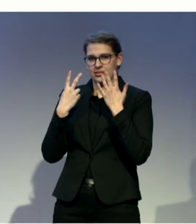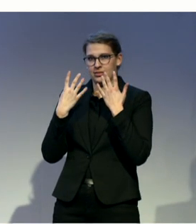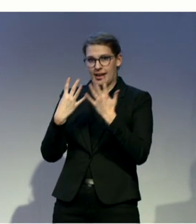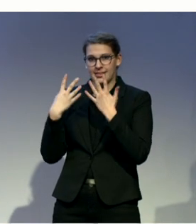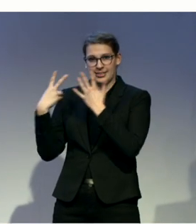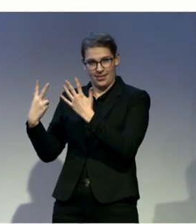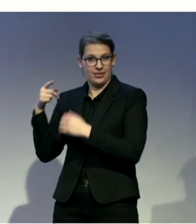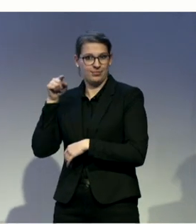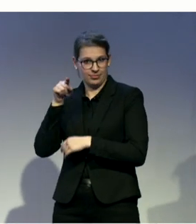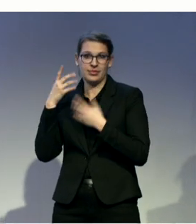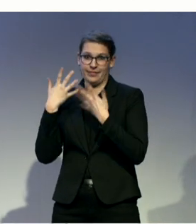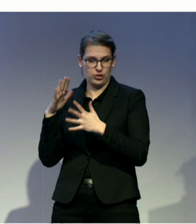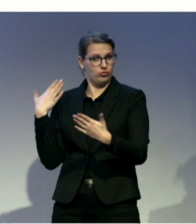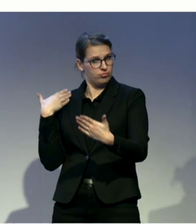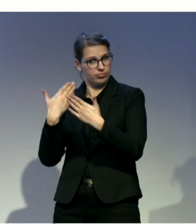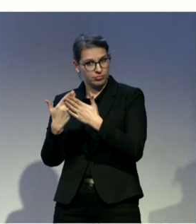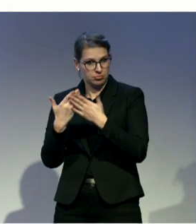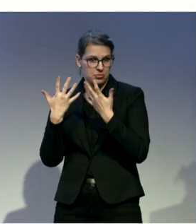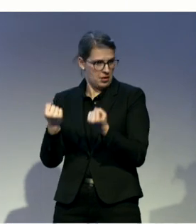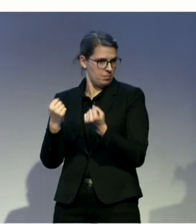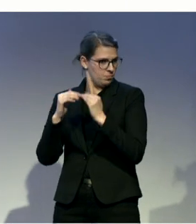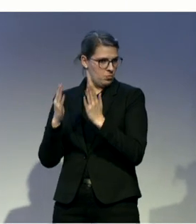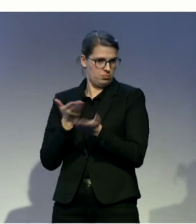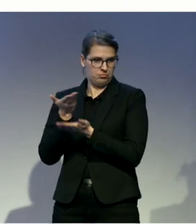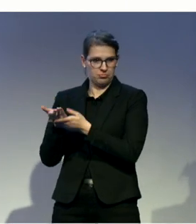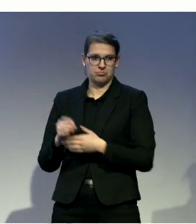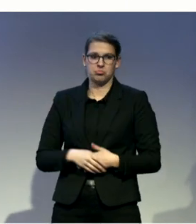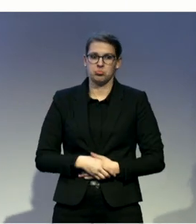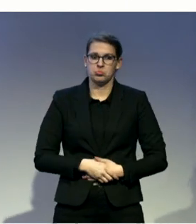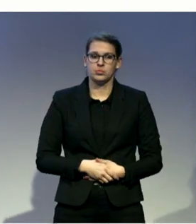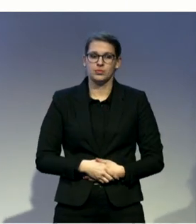məqsədimiz proqramın icra müddətində olunmuş